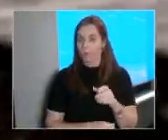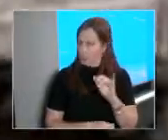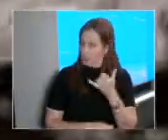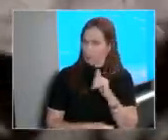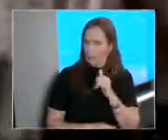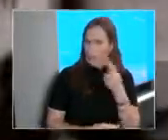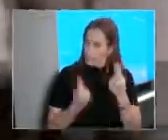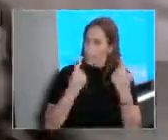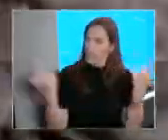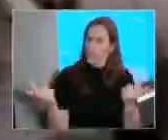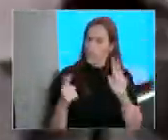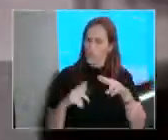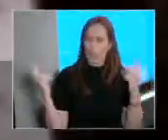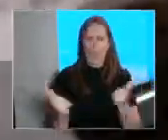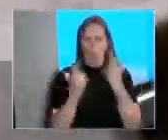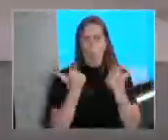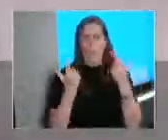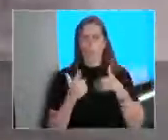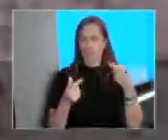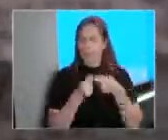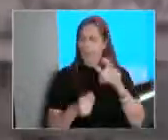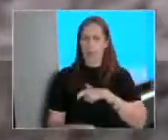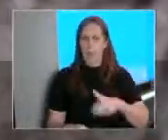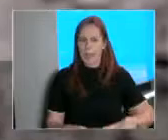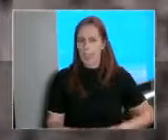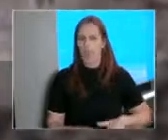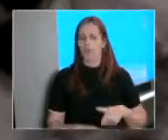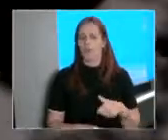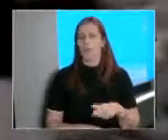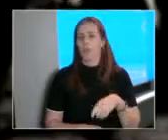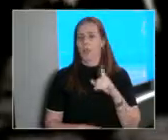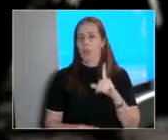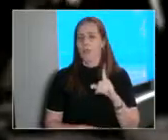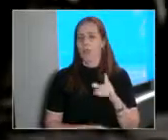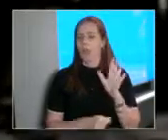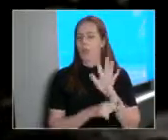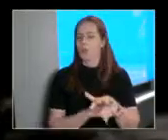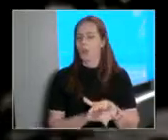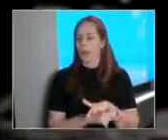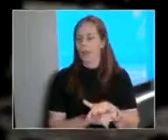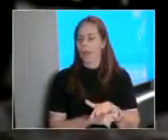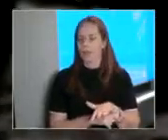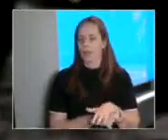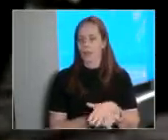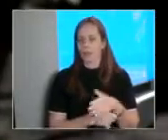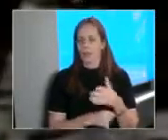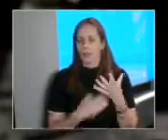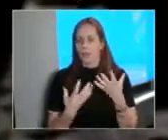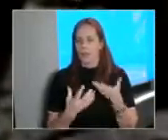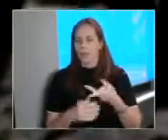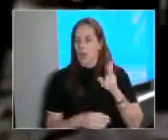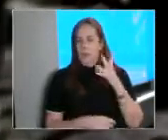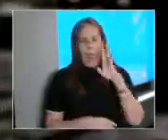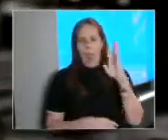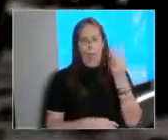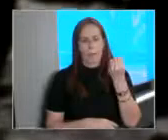איזשהו אירועים שאנחנו בקשר גם עם הרשויות המקומיות, אבל ההשפעה שלו היא על כל כך הרבה, למעלה